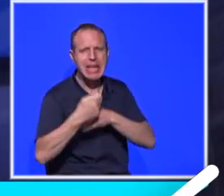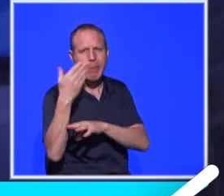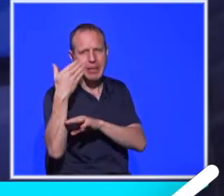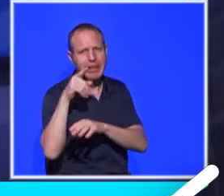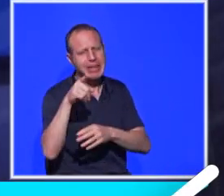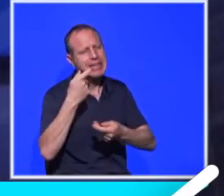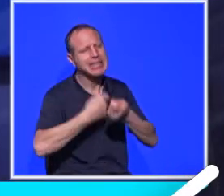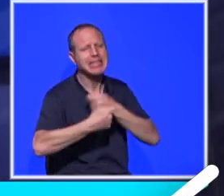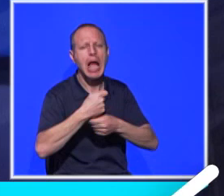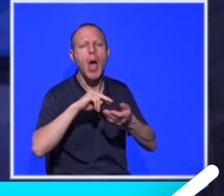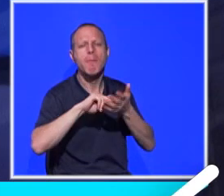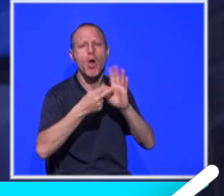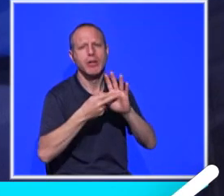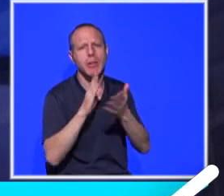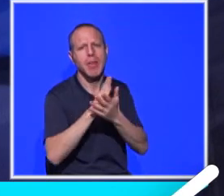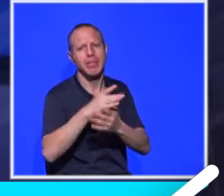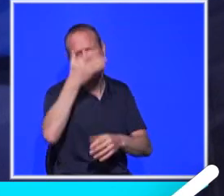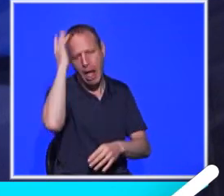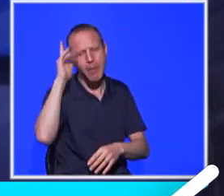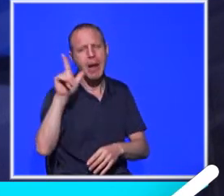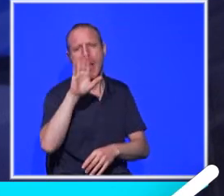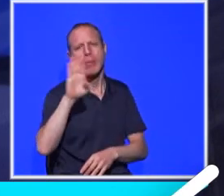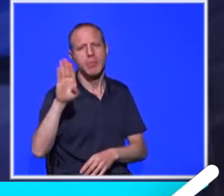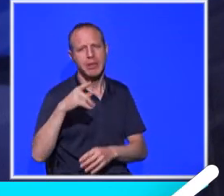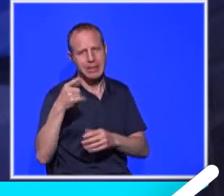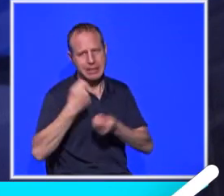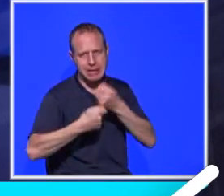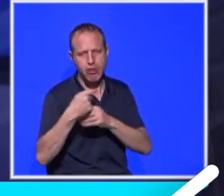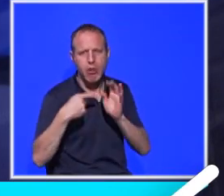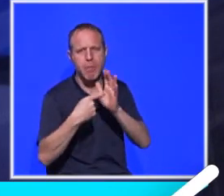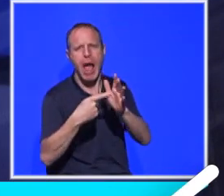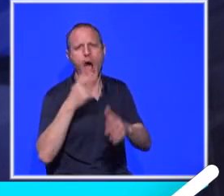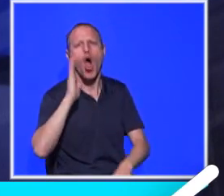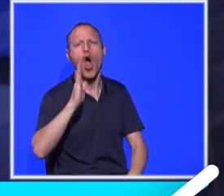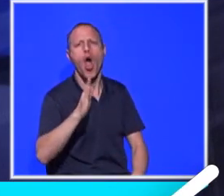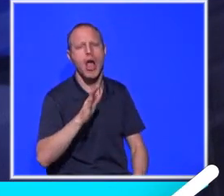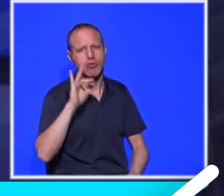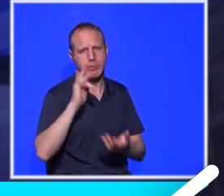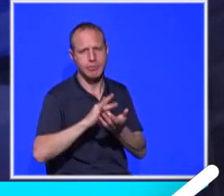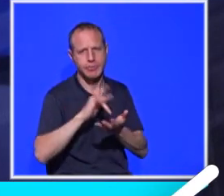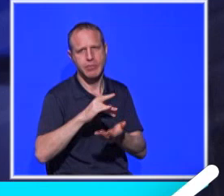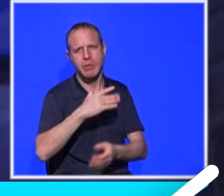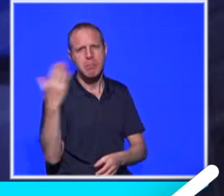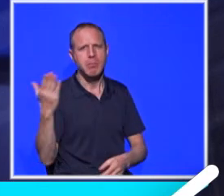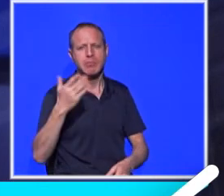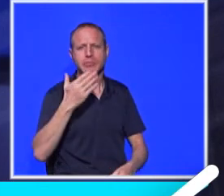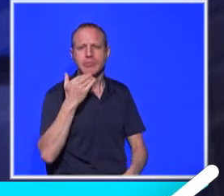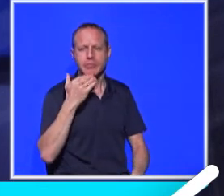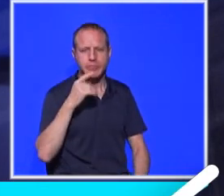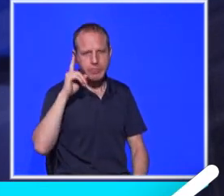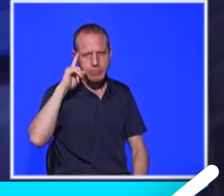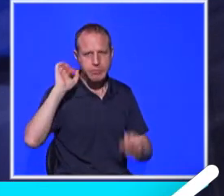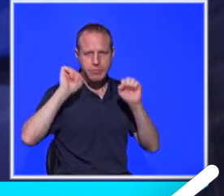מדינית, היא עסקה פוליטית בין טראמפ לבין נתניהו. היא עסקה שמראה את הרוע שנמצא בימין הישראלי,